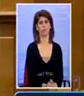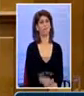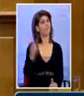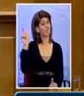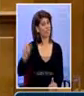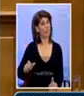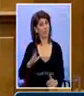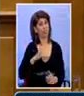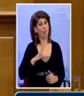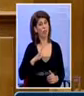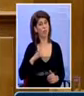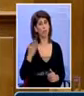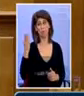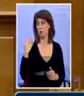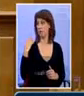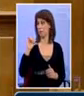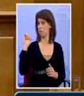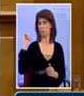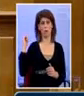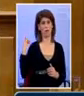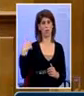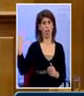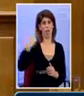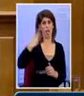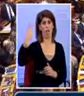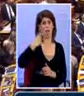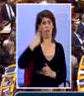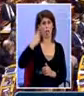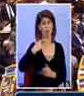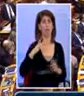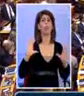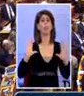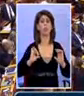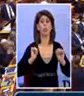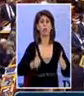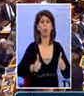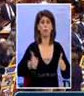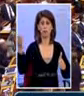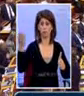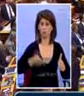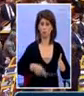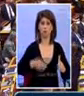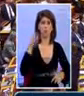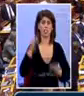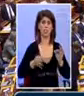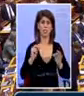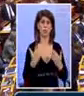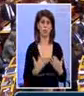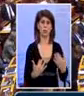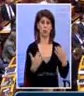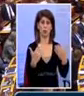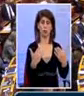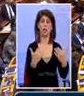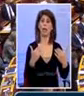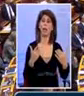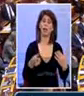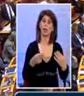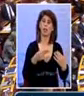άνθρωπος που μέχρι προχθές μας κατηγορούσε ότι δεν τολμάμε να φέρουμε τη συζήτηση στη Βουλή για